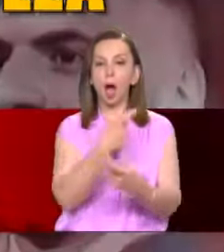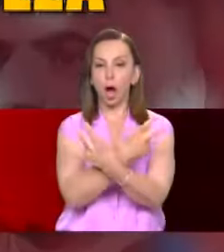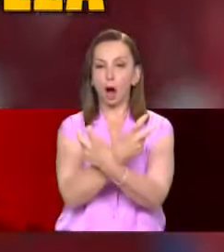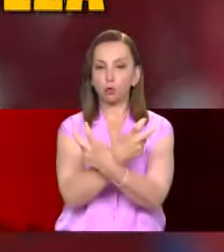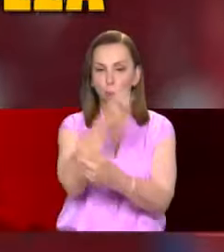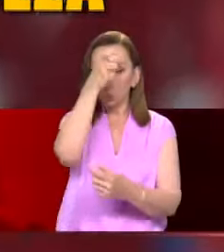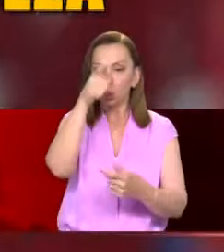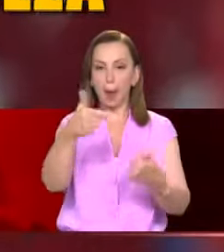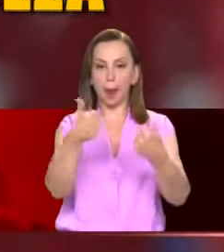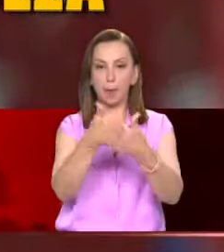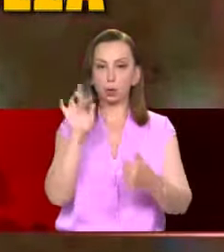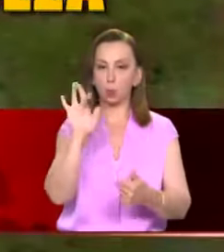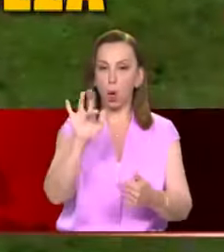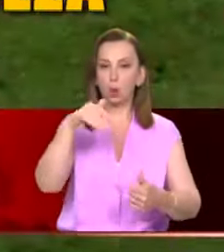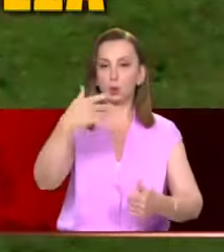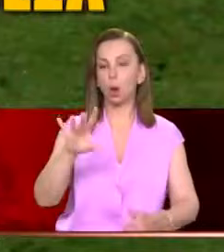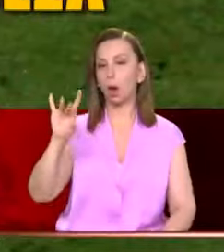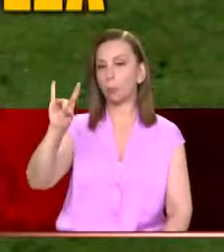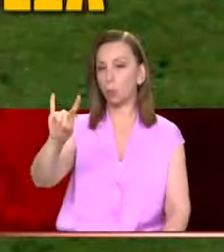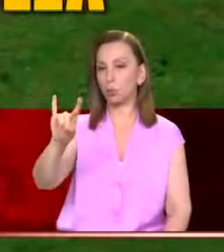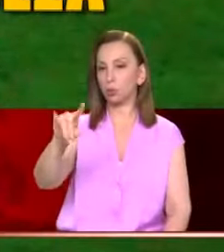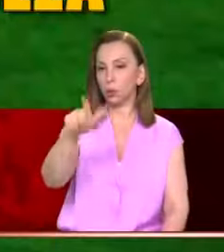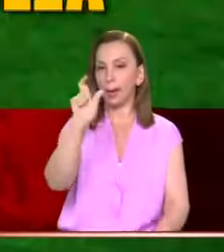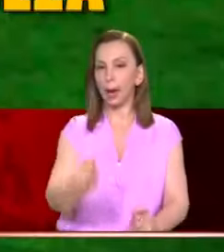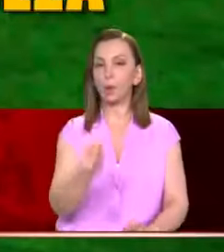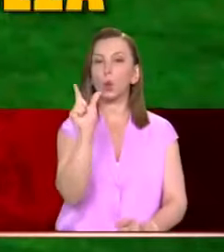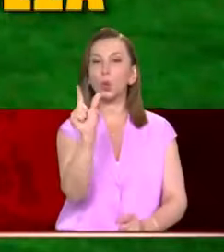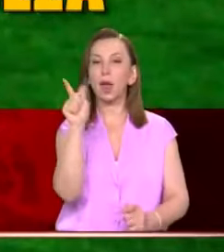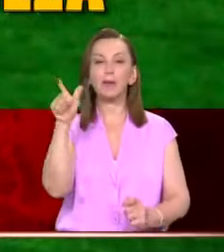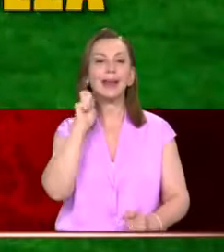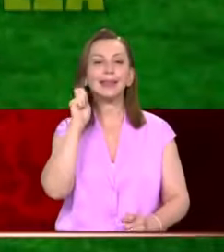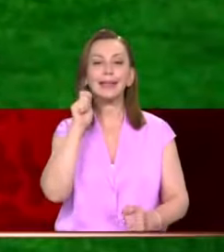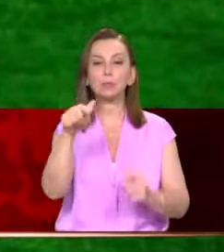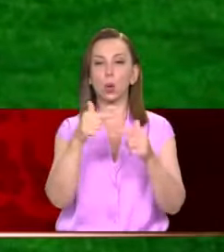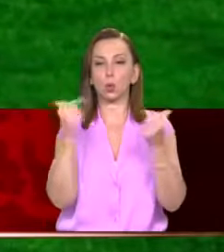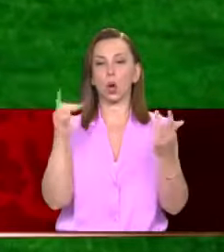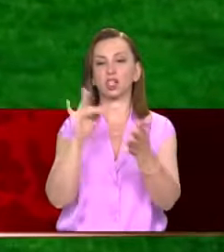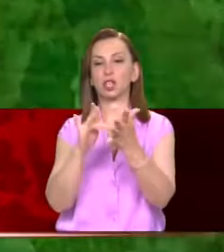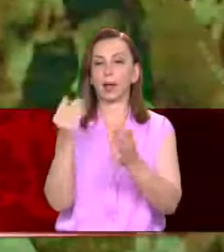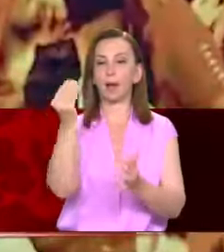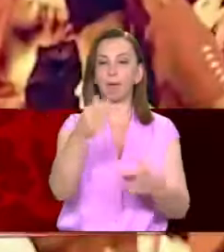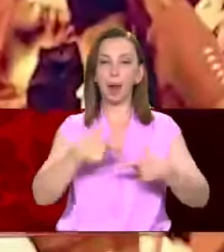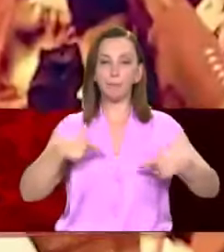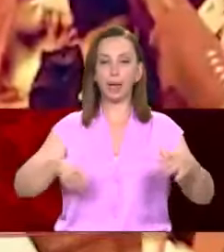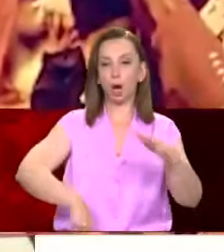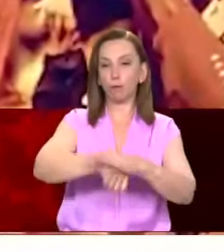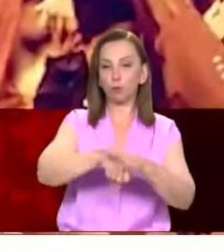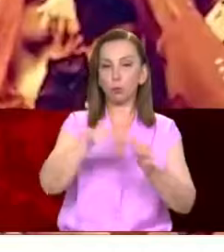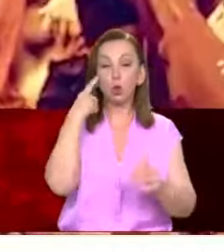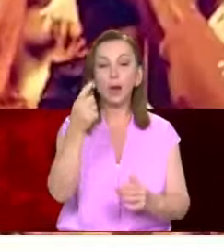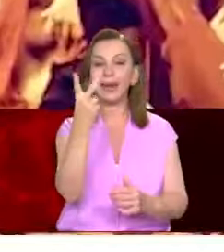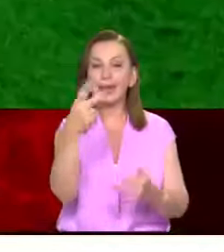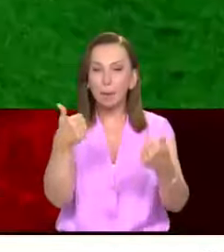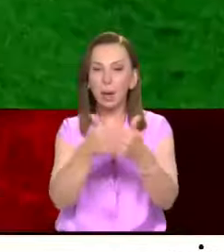Avusturya-Türkiye maçında attığı golden sonra Bozkurt işareti yaptı. UEFA Disiplin Kurulu cezayı kesti. Milli futbolcu Merih Demiral'a 2 maç